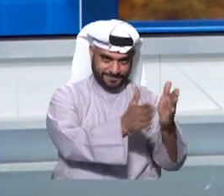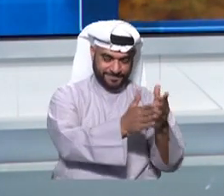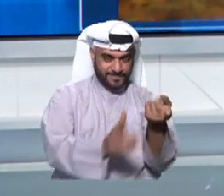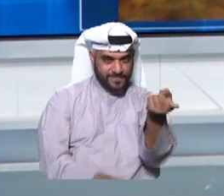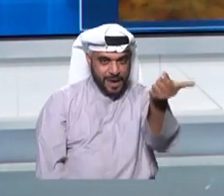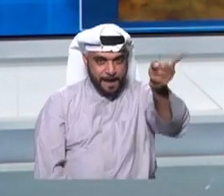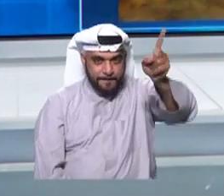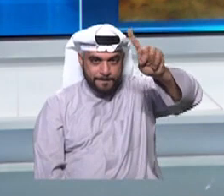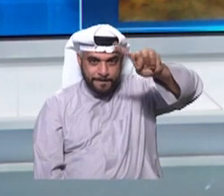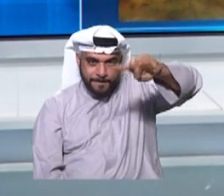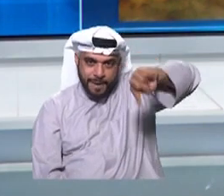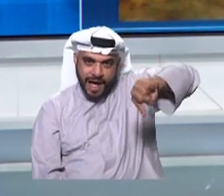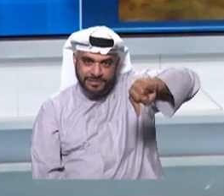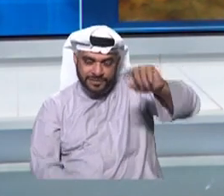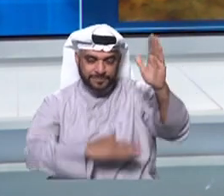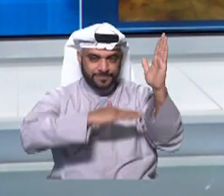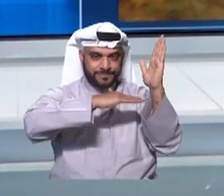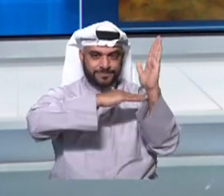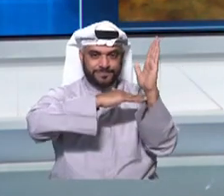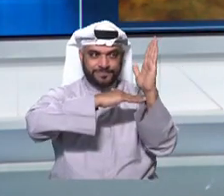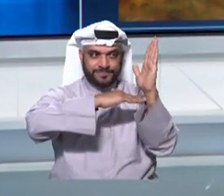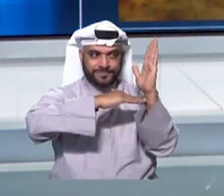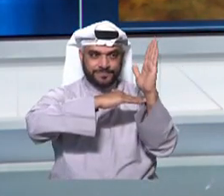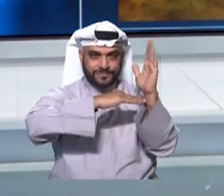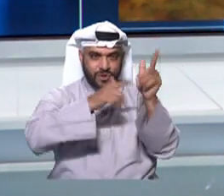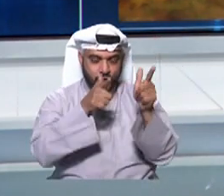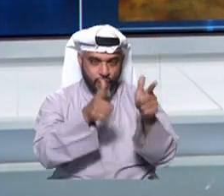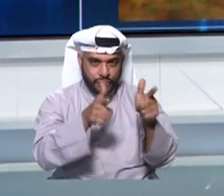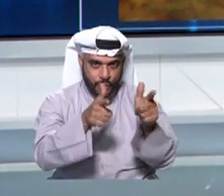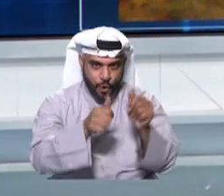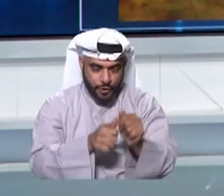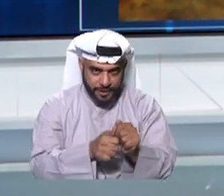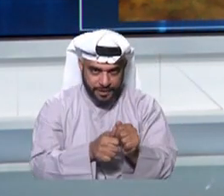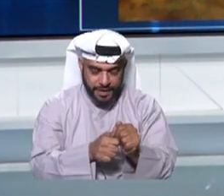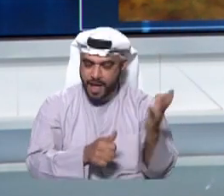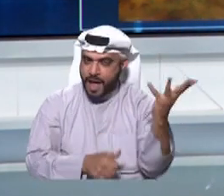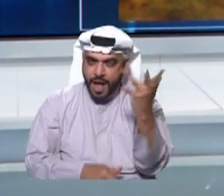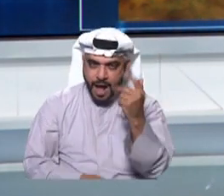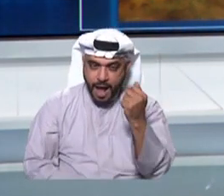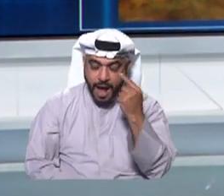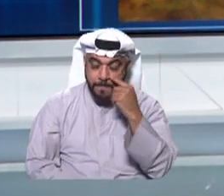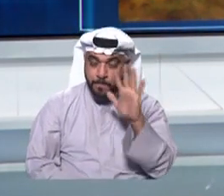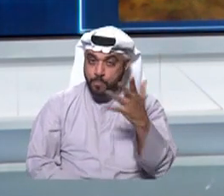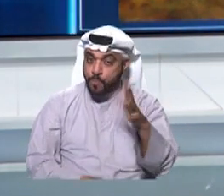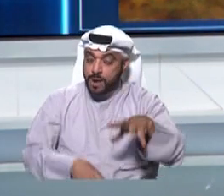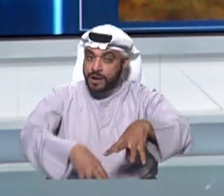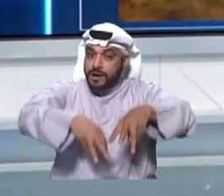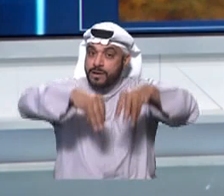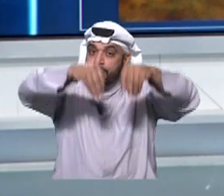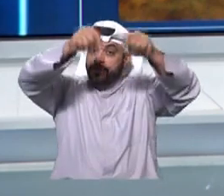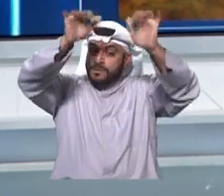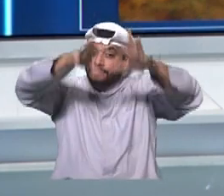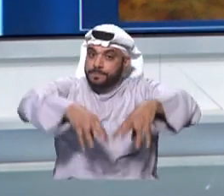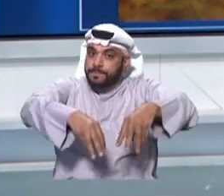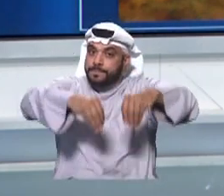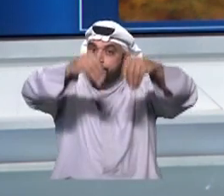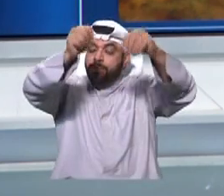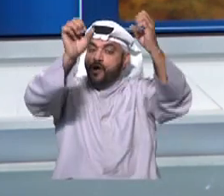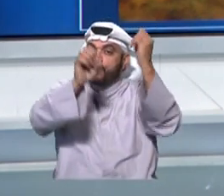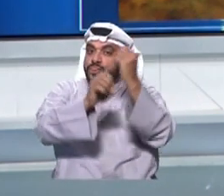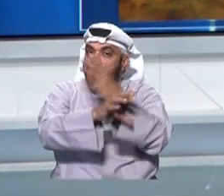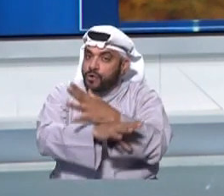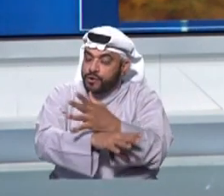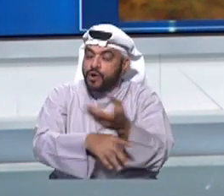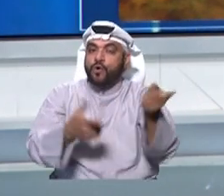الأجواء المتوقعة باكر الظهر بمشيئة الله، متوقع حالة من عدم الاستقرار بشكل عام في الأجواء باكر ويوم